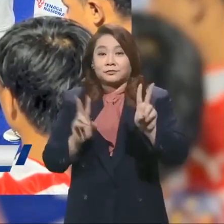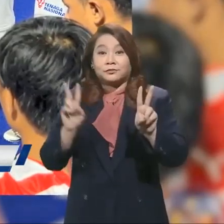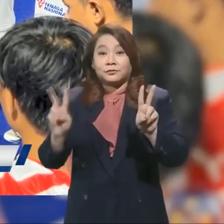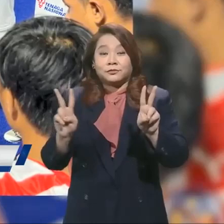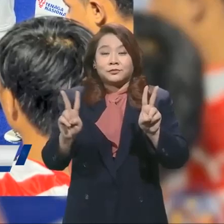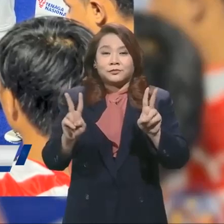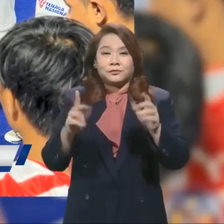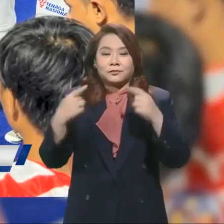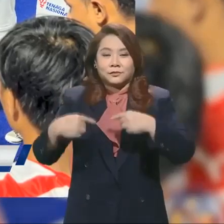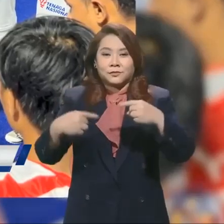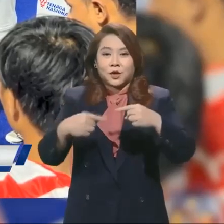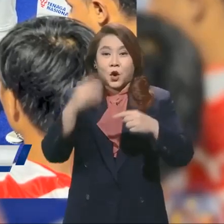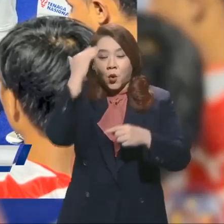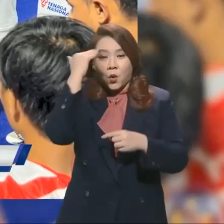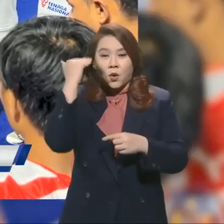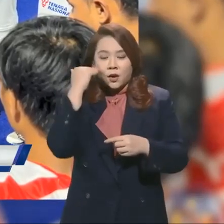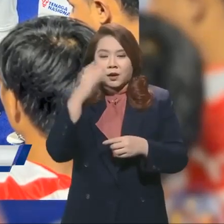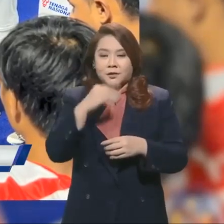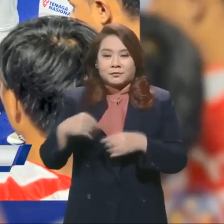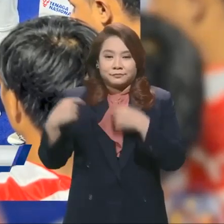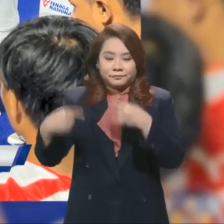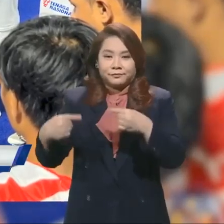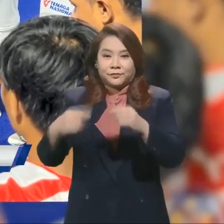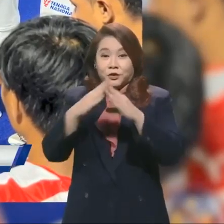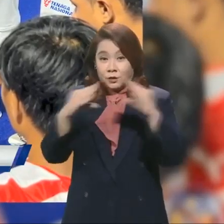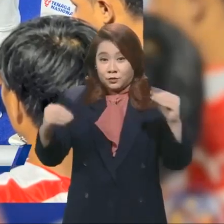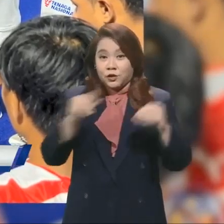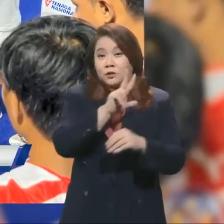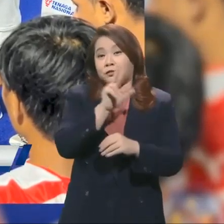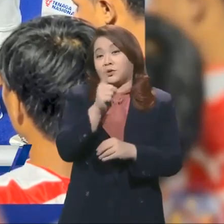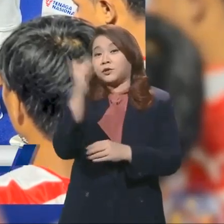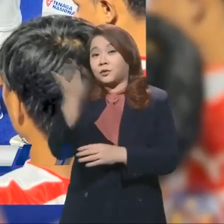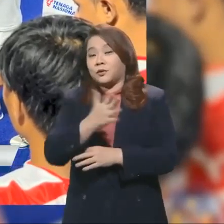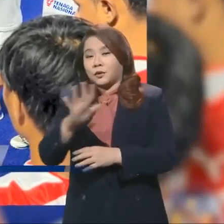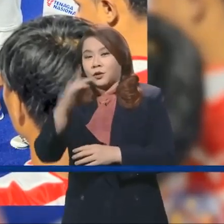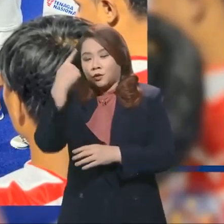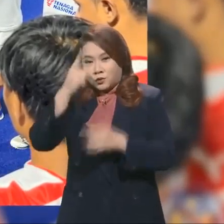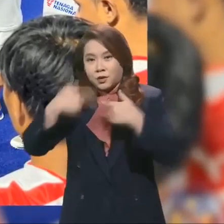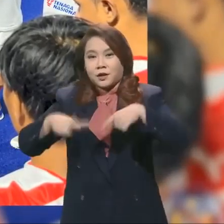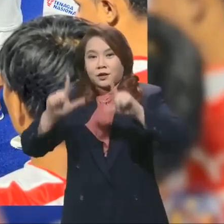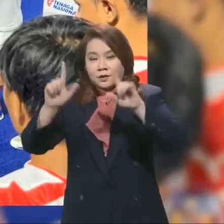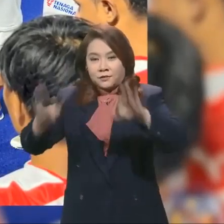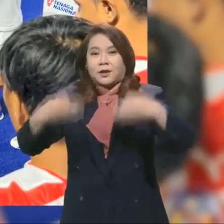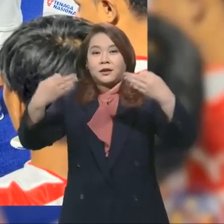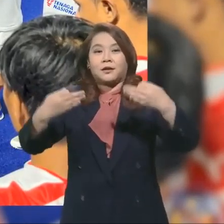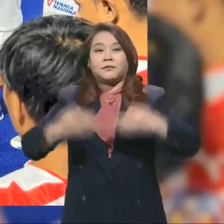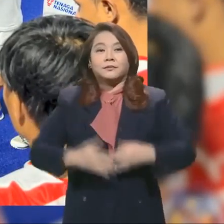semalam perlu menang berdepan Jepun pada 31 Mei untuk mara ke perlawanan akhir.